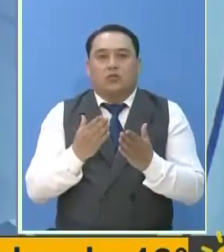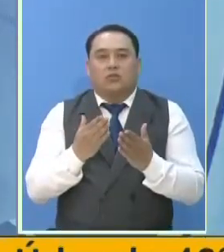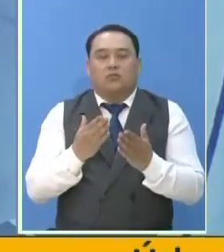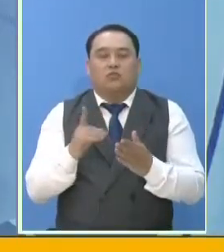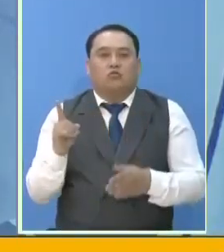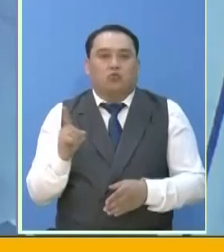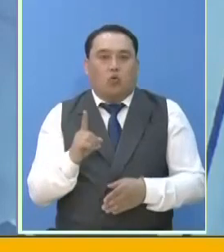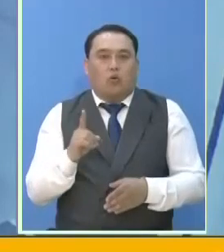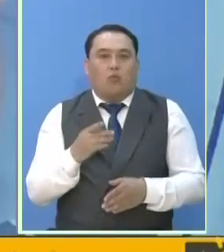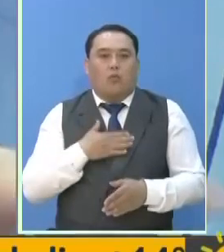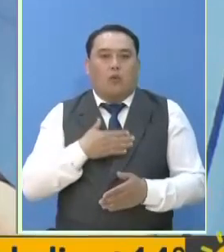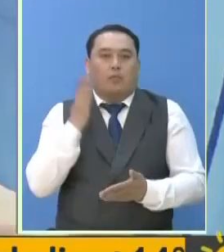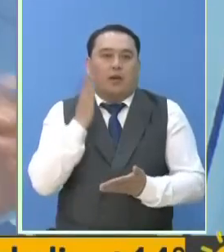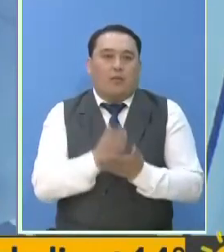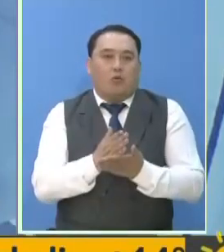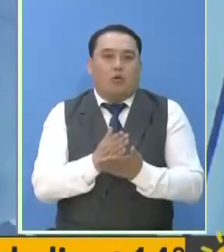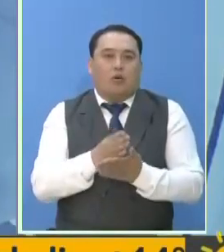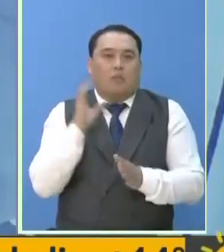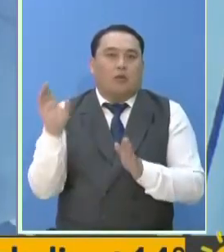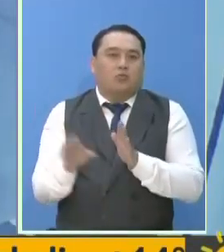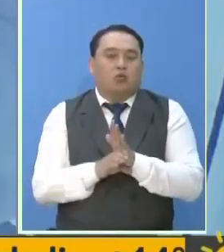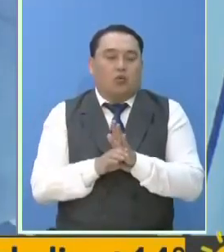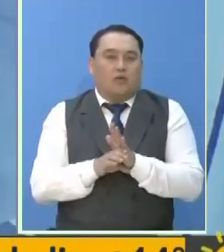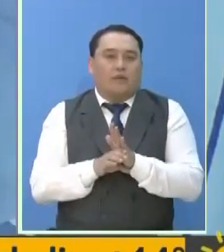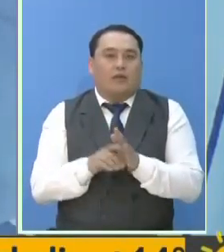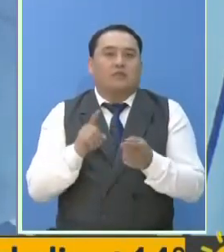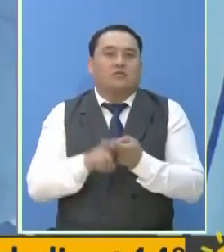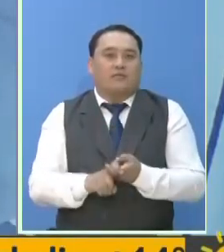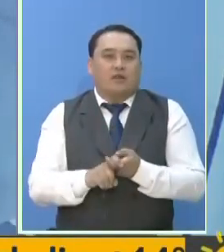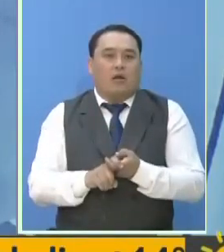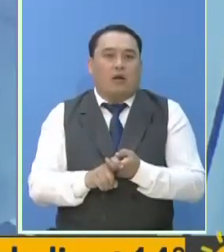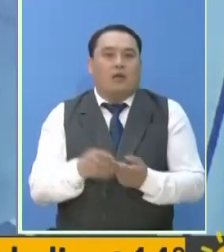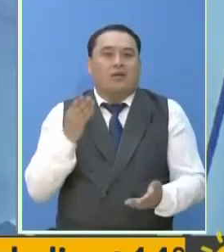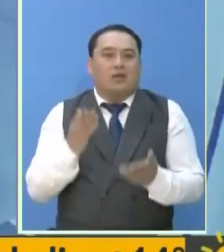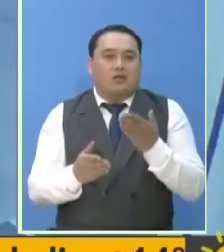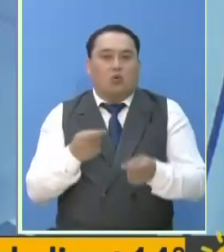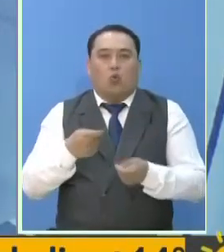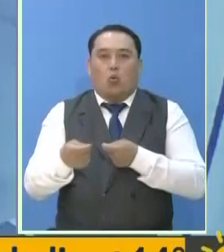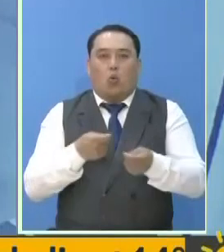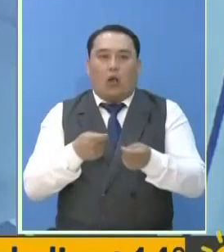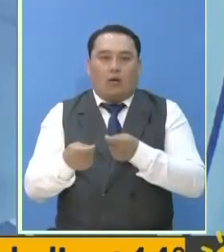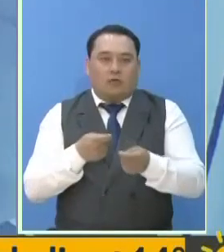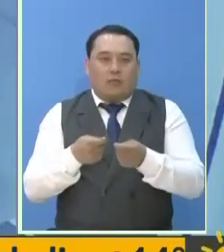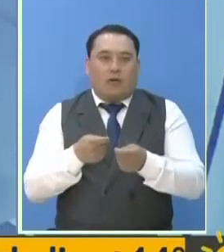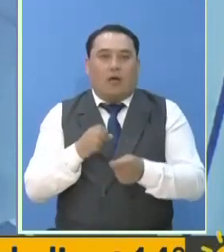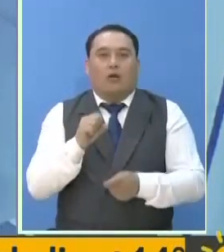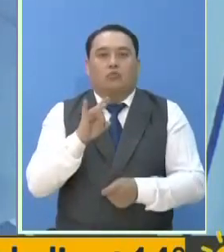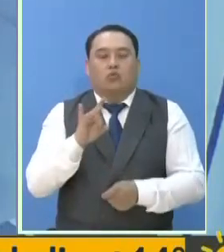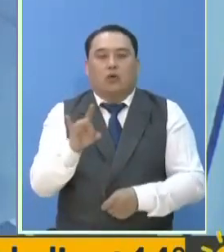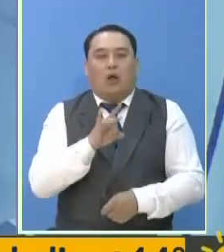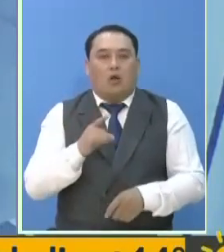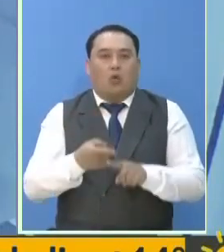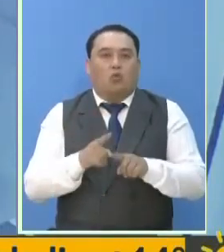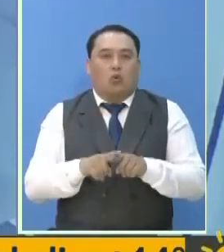что мой прямой родственник работает у меня в подчинении. Это зависит от того, допустим, если на руководящей должности, вот по Ахсусскому району,